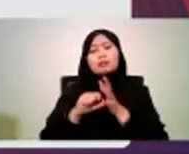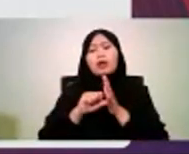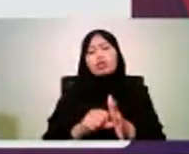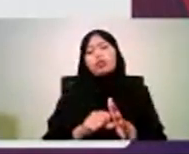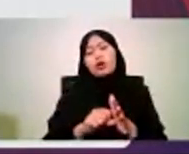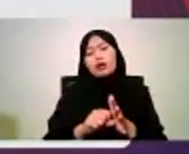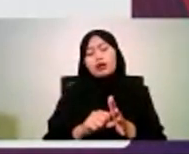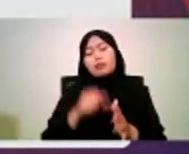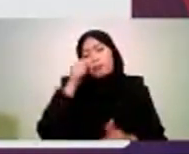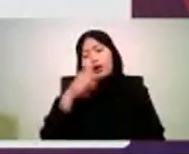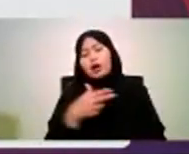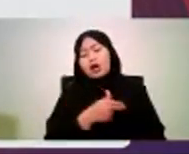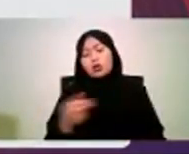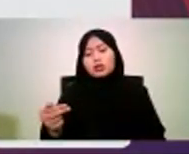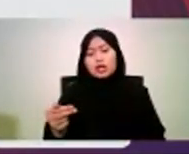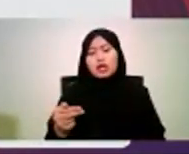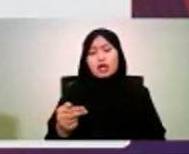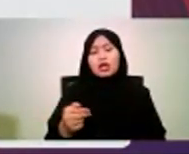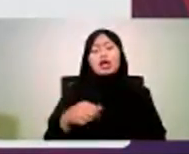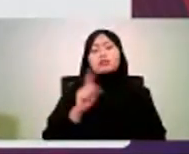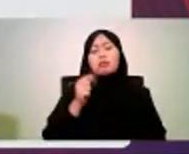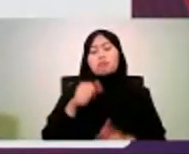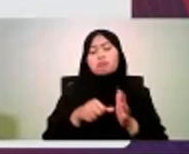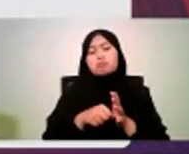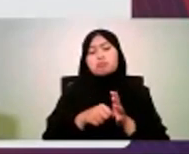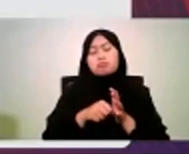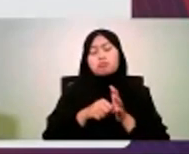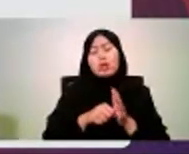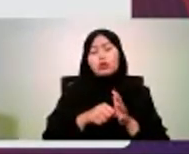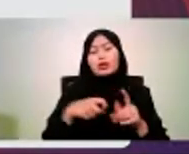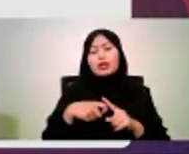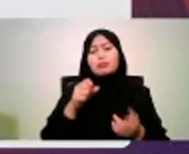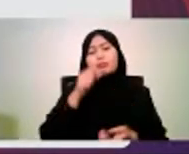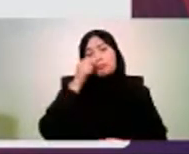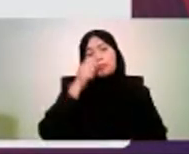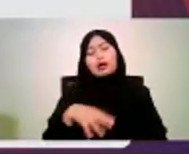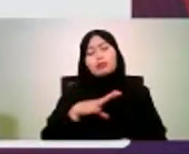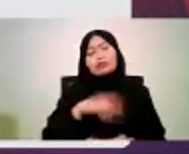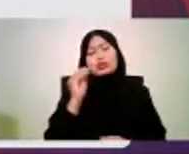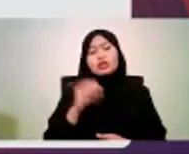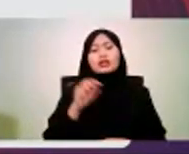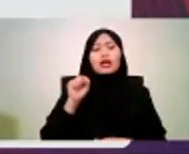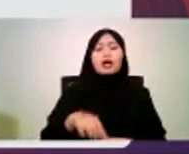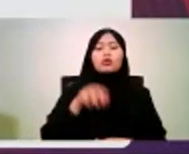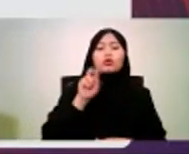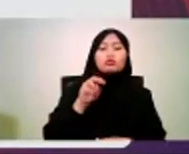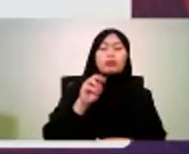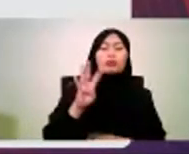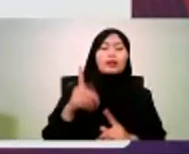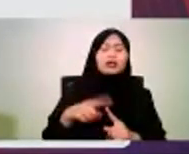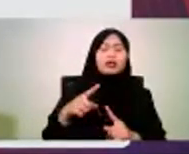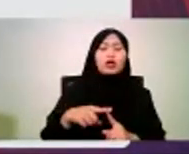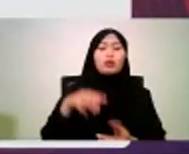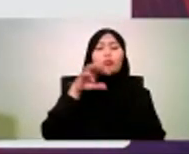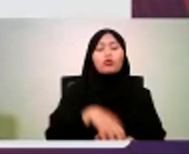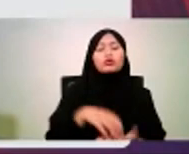Bangun Desa sebagai Bank Sentral Nah sekarang pun ini 224 triun karena pos kesehatan yang